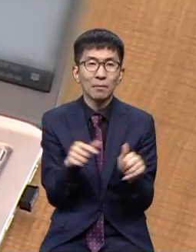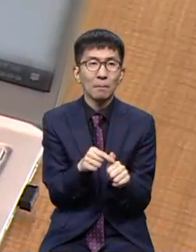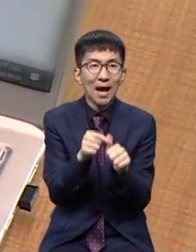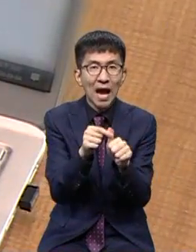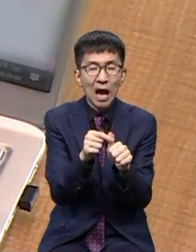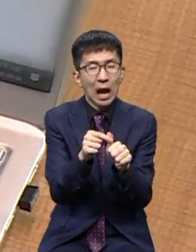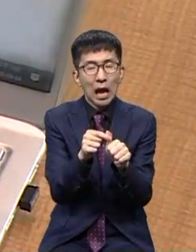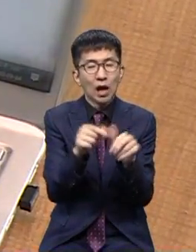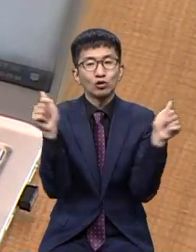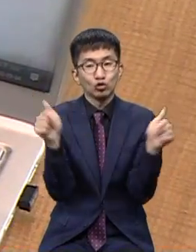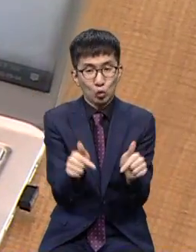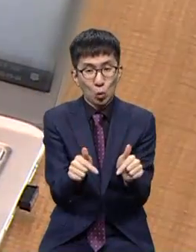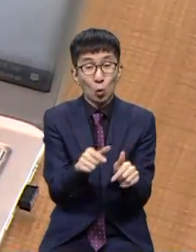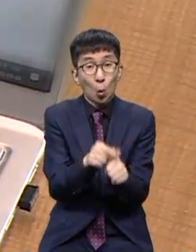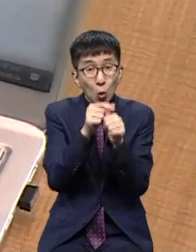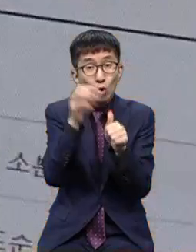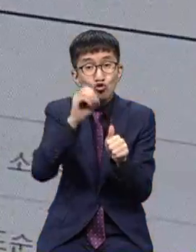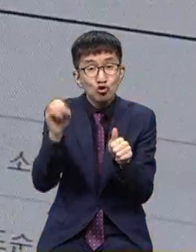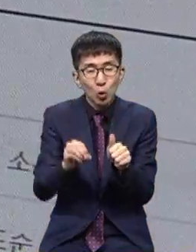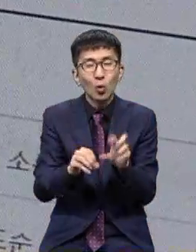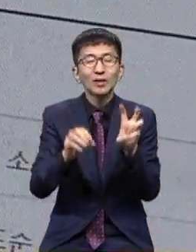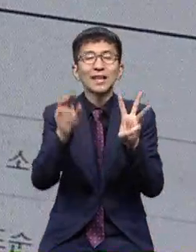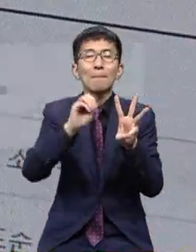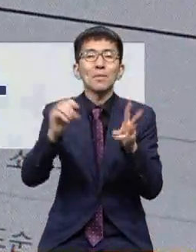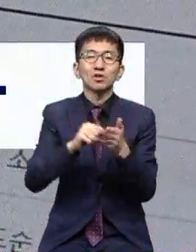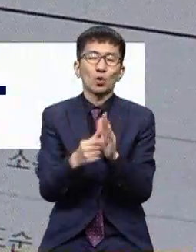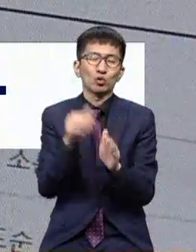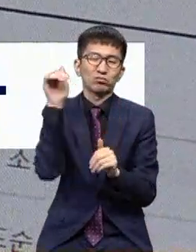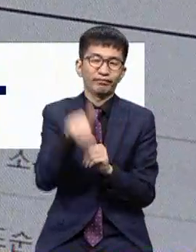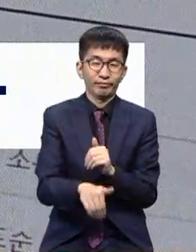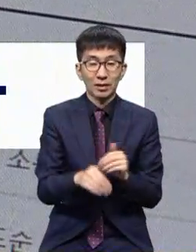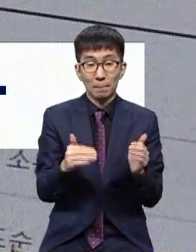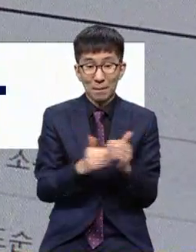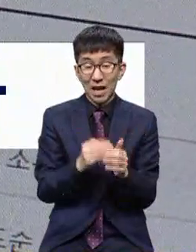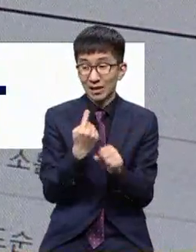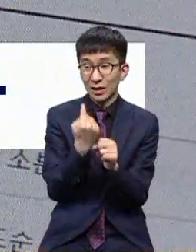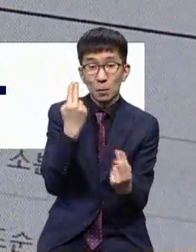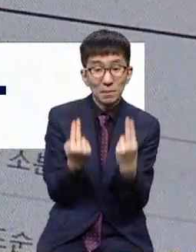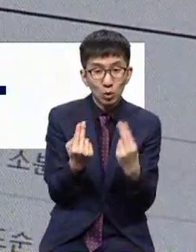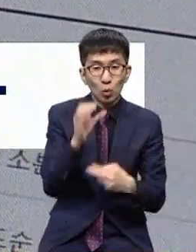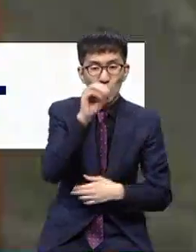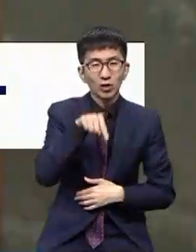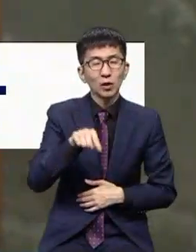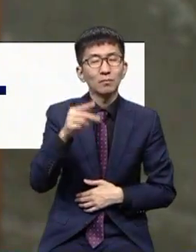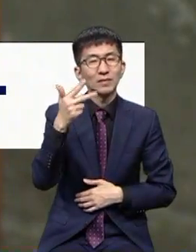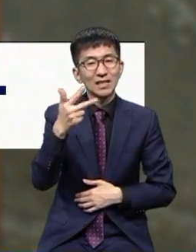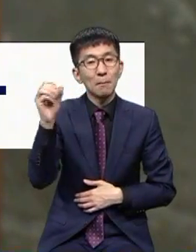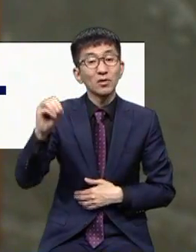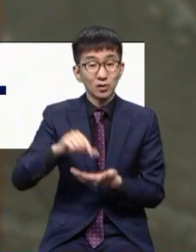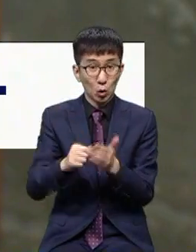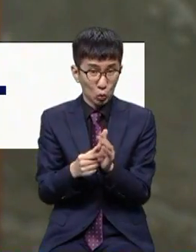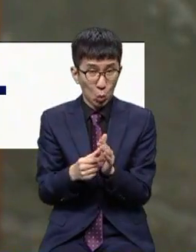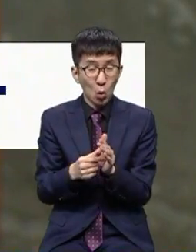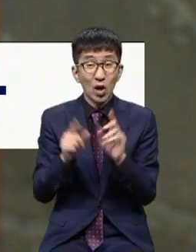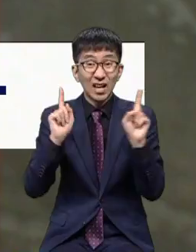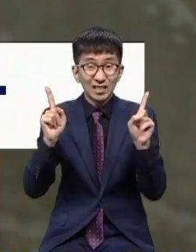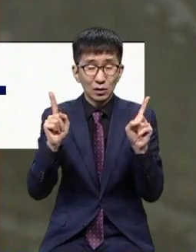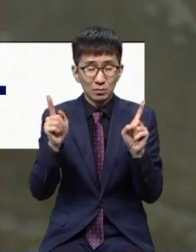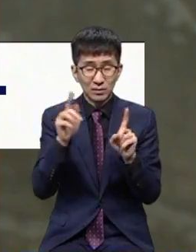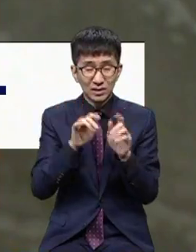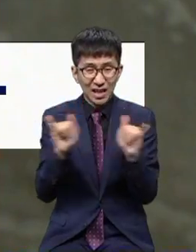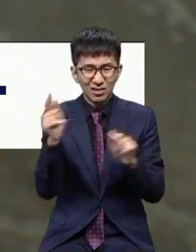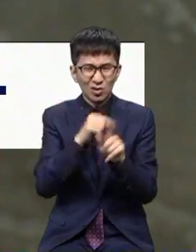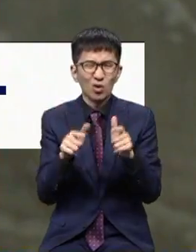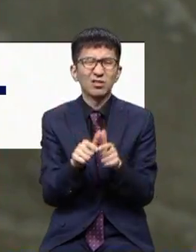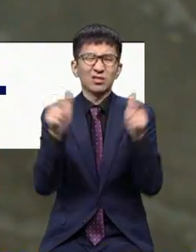3%포인트 넘게 하락했습니다. 전체 실업률은 1년 전보다 0.7%포인트 오른 3.7%로